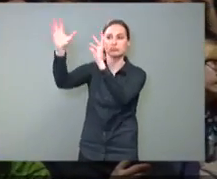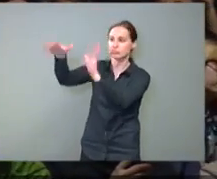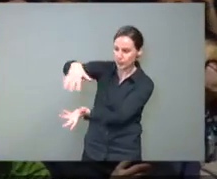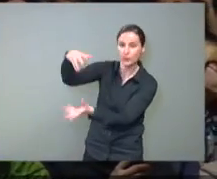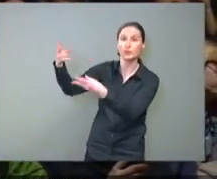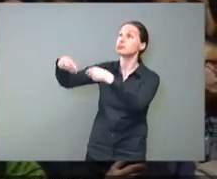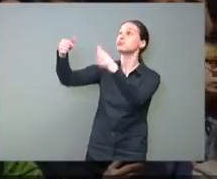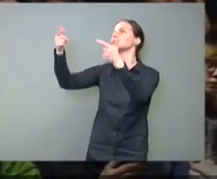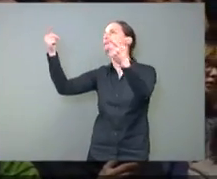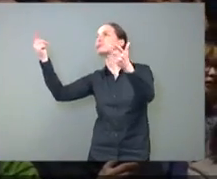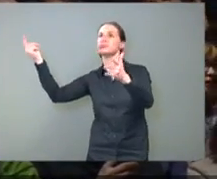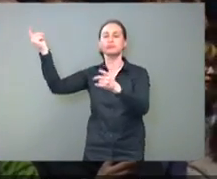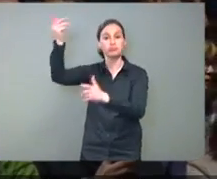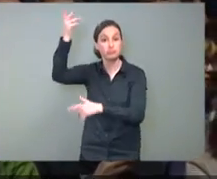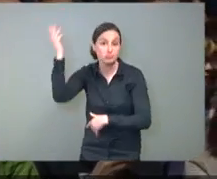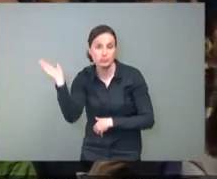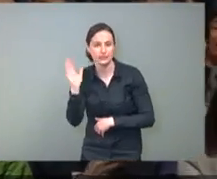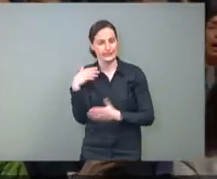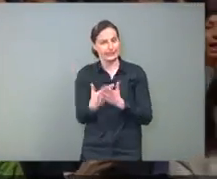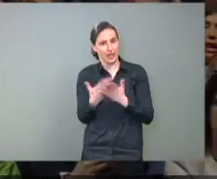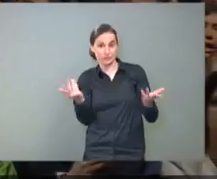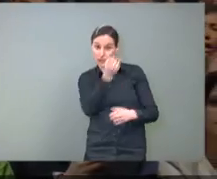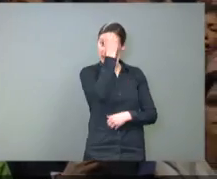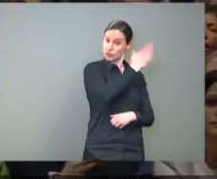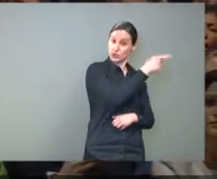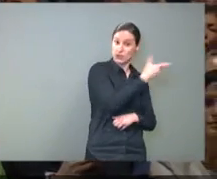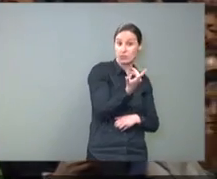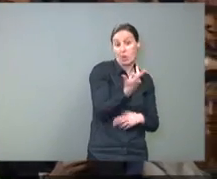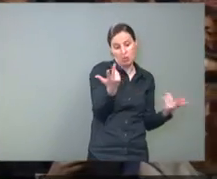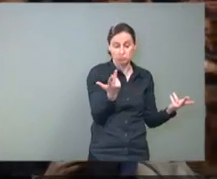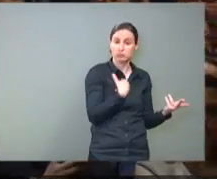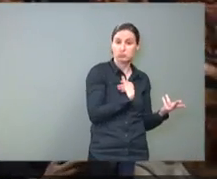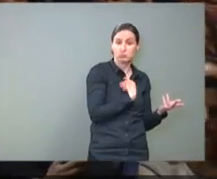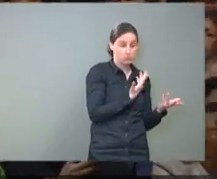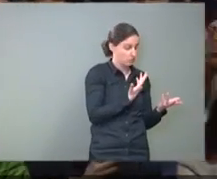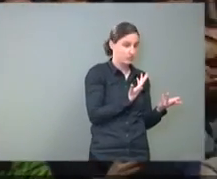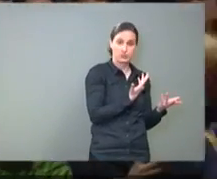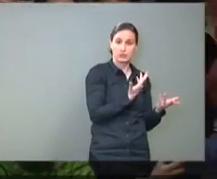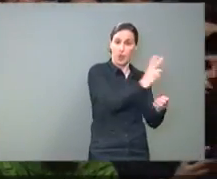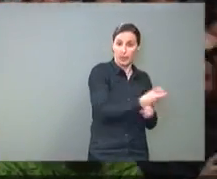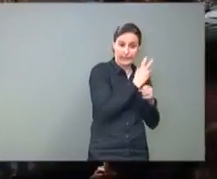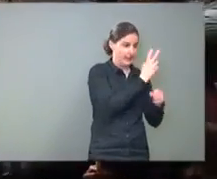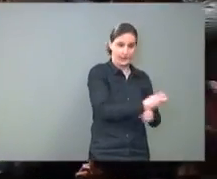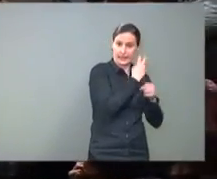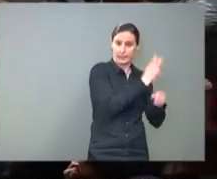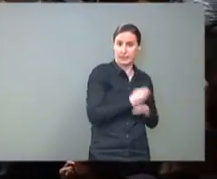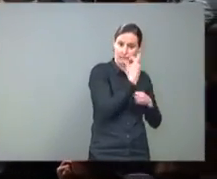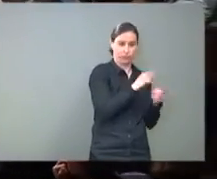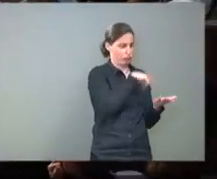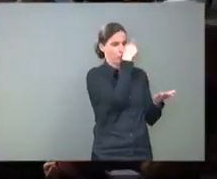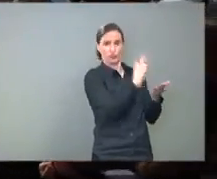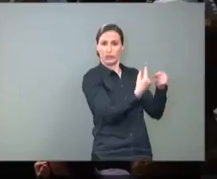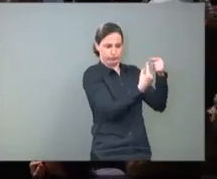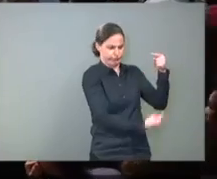s'étendant, puisque les États-Unis d'Amérique vivent à crédit, que tous les ans leur budget est monstrueusement déficitaire, que la dette privée aux